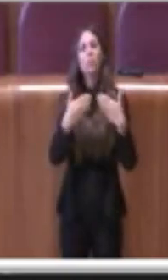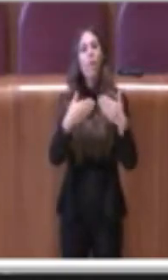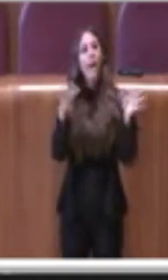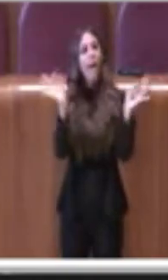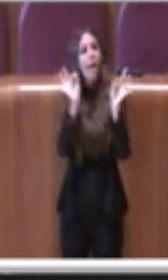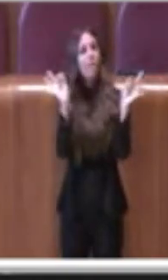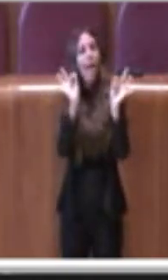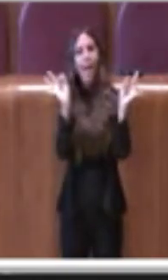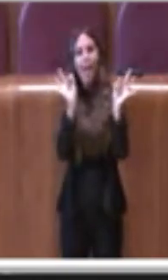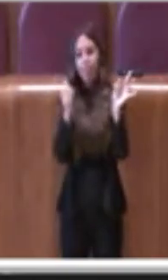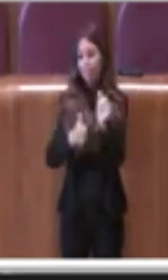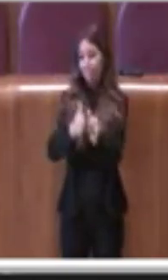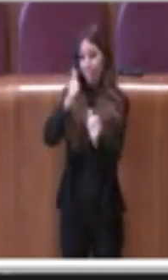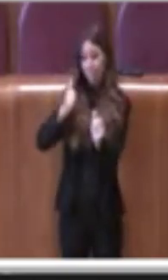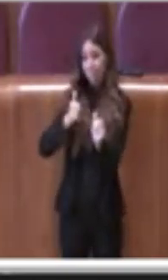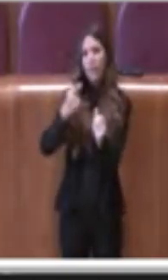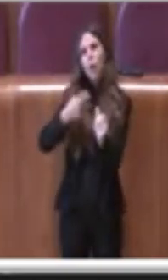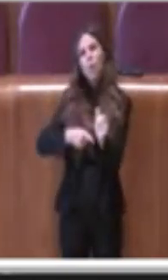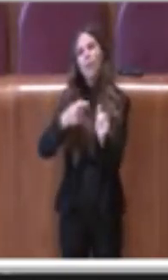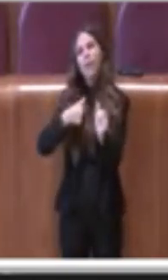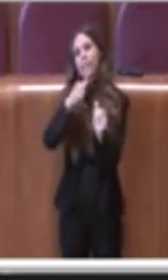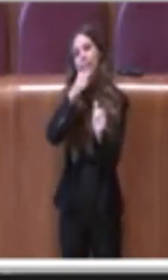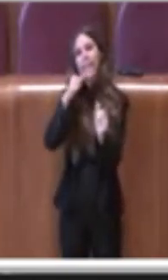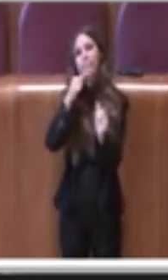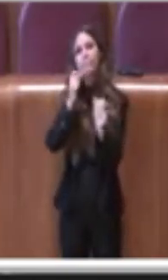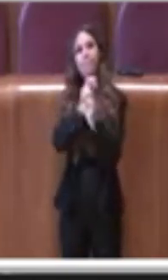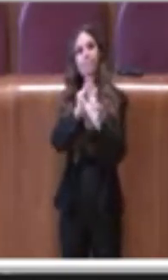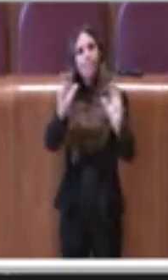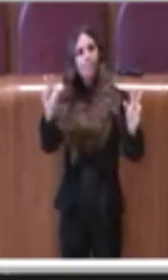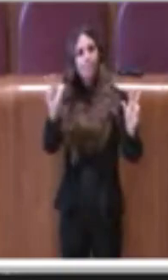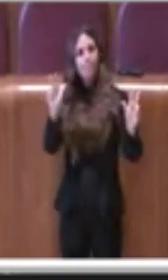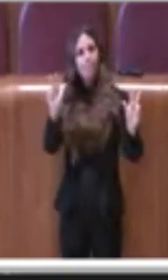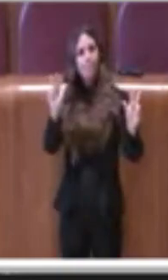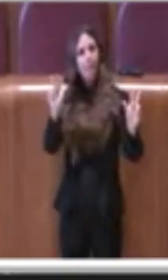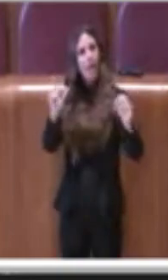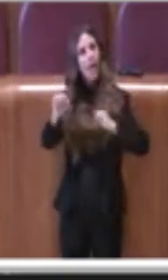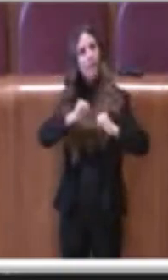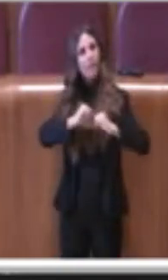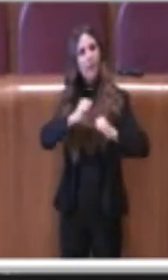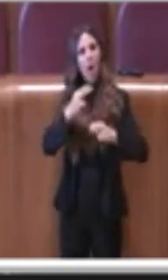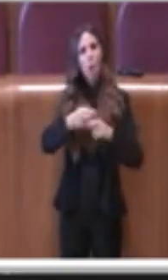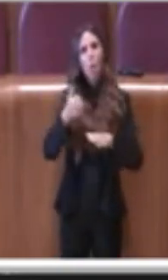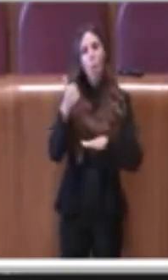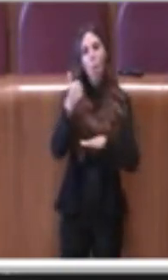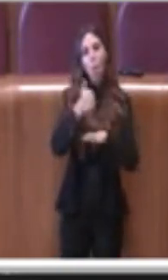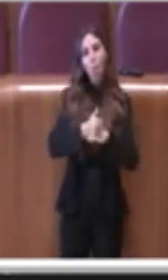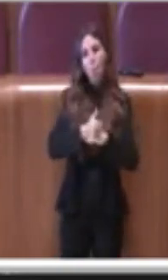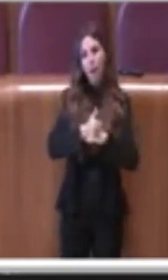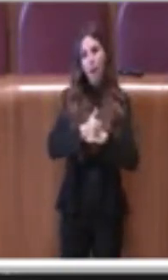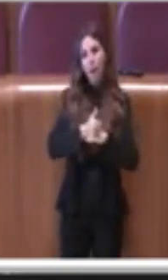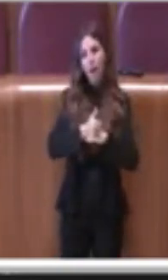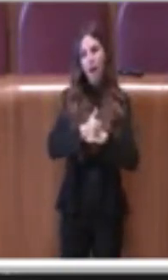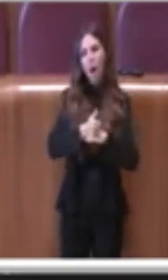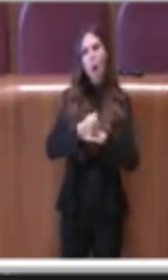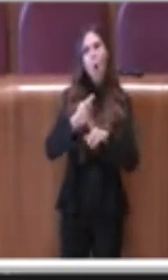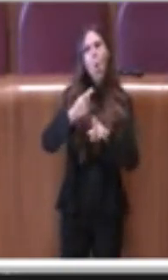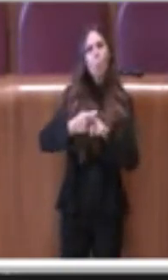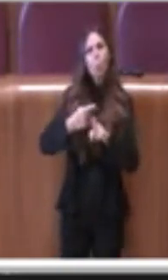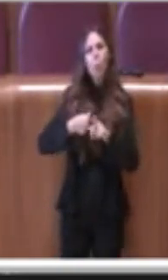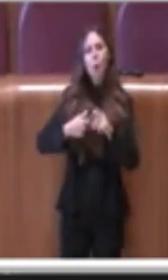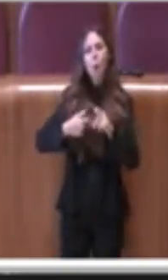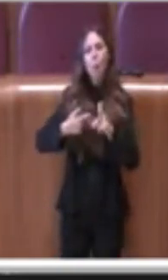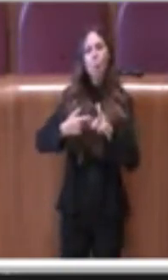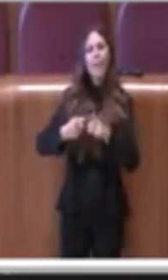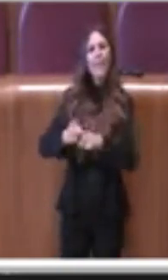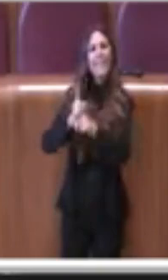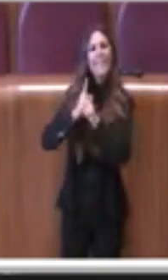di lanciare un messaggio come amministrazione capitolina, seguendo gli altri comuni italiani, come